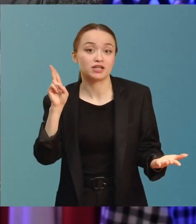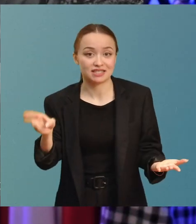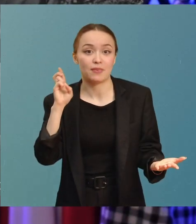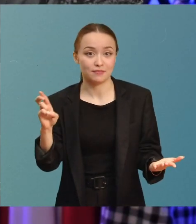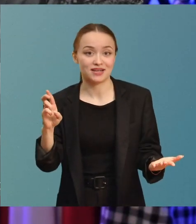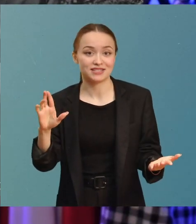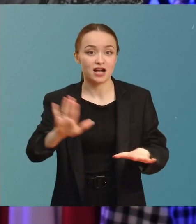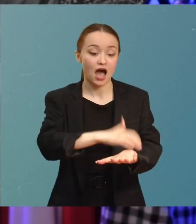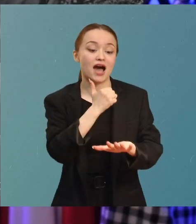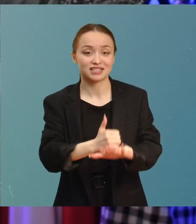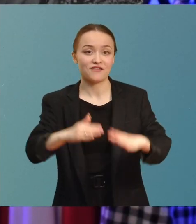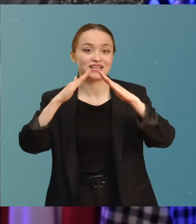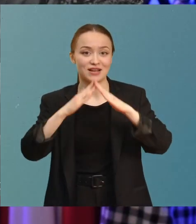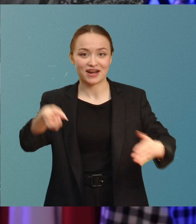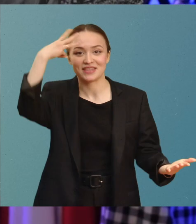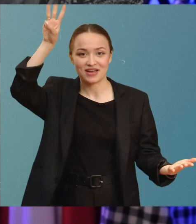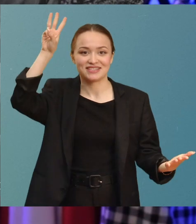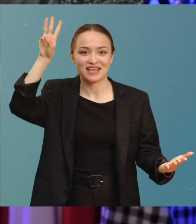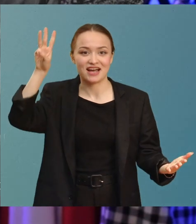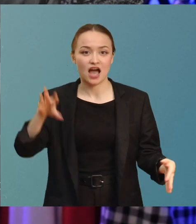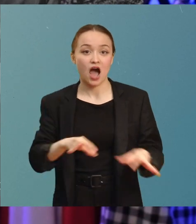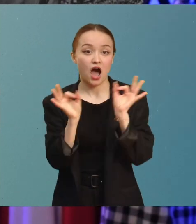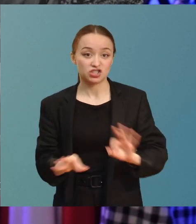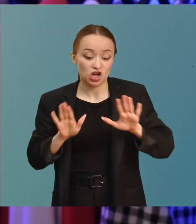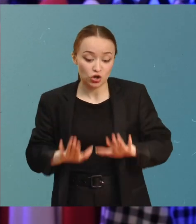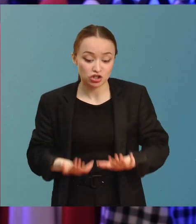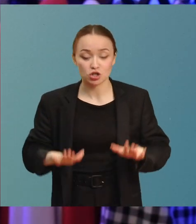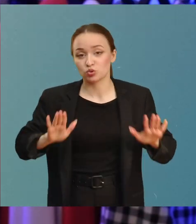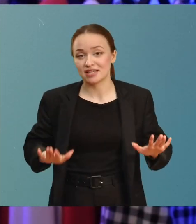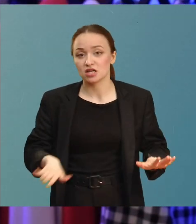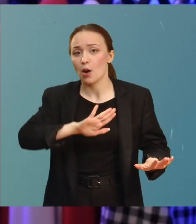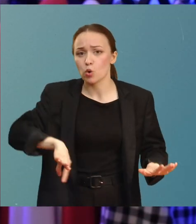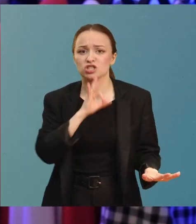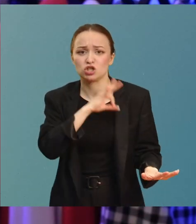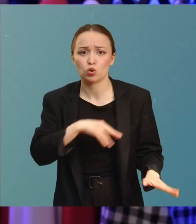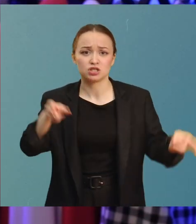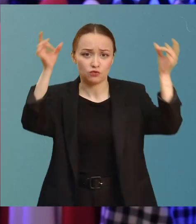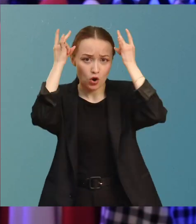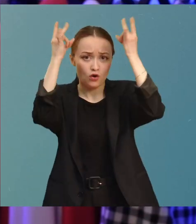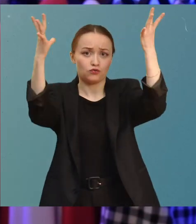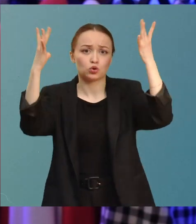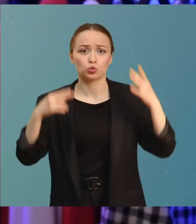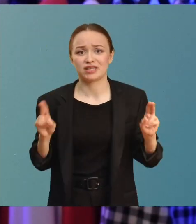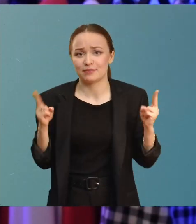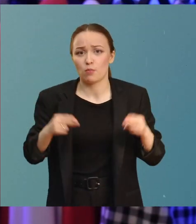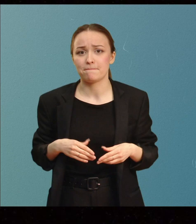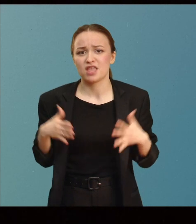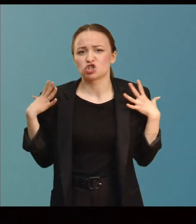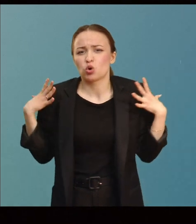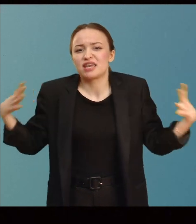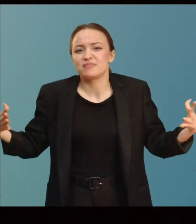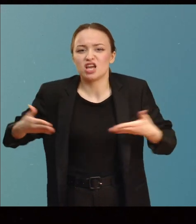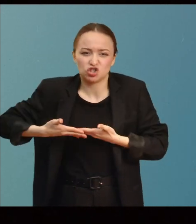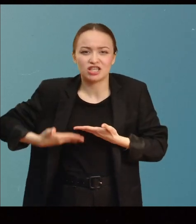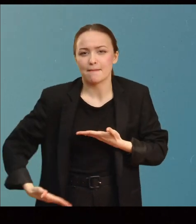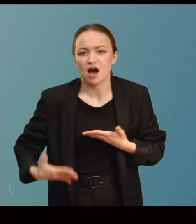его Кристобаль Баленсиага, основатель бренда Баленсиага. А стиль окончательно устоялся после использования его в культуре хип-хопа.